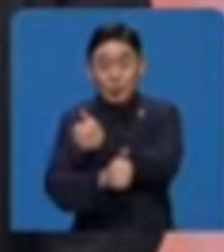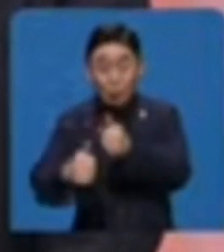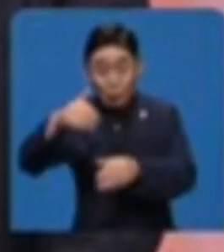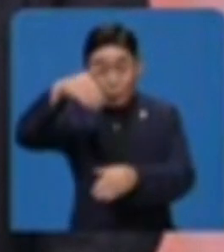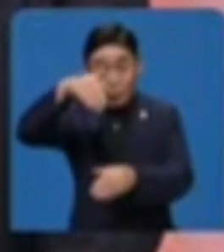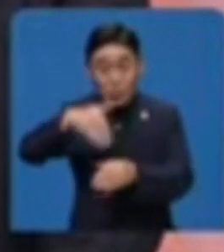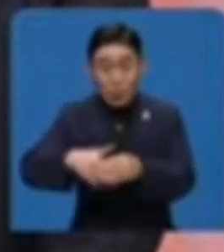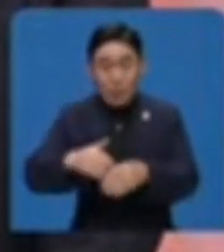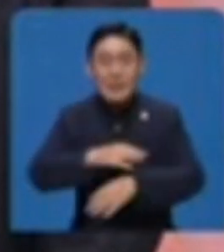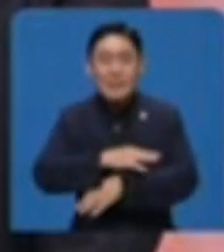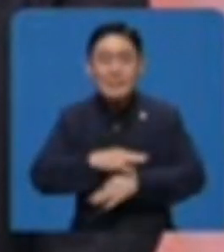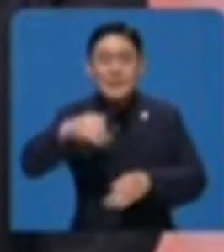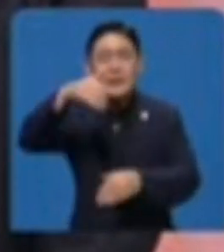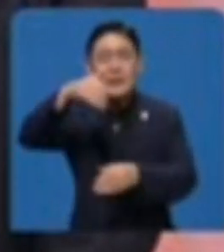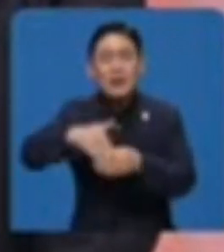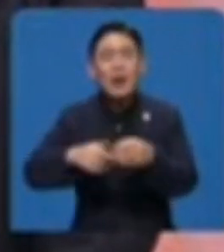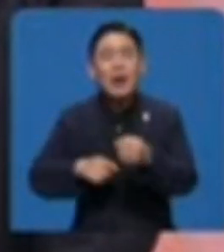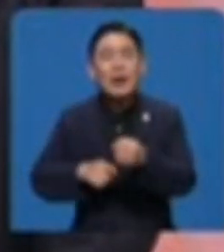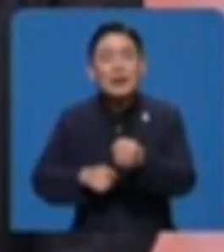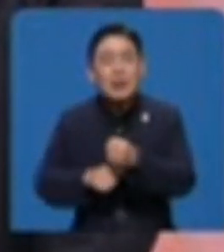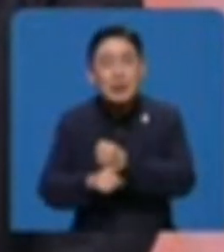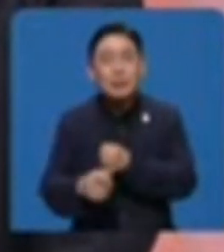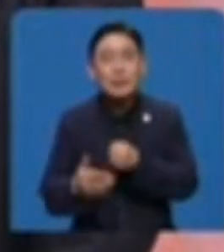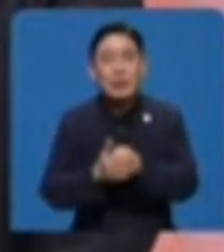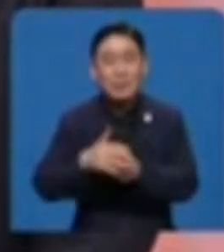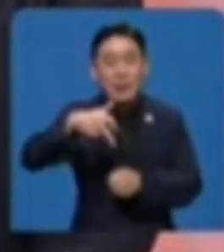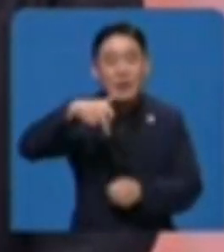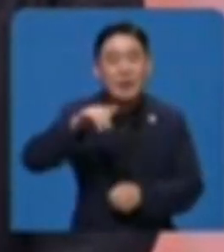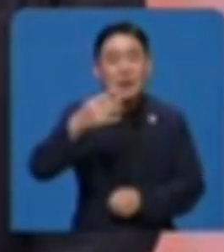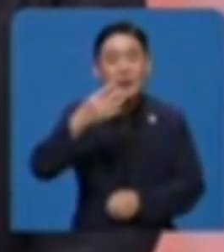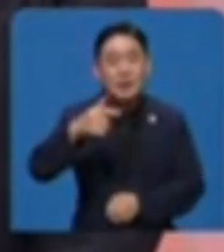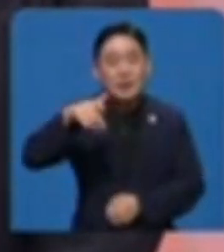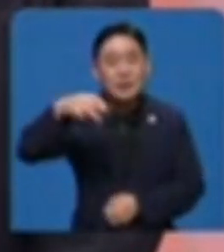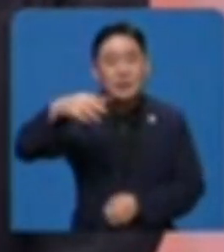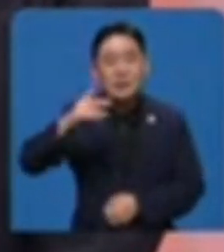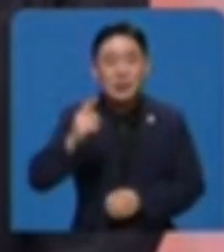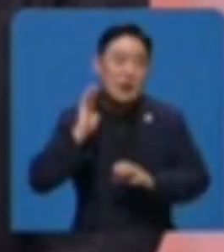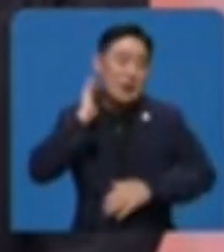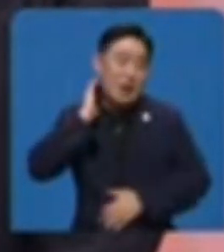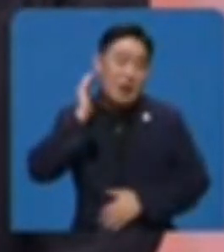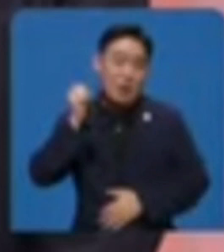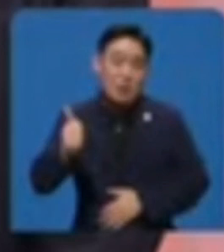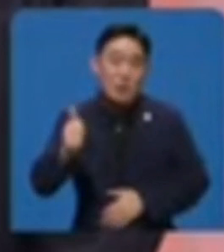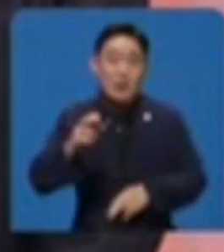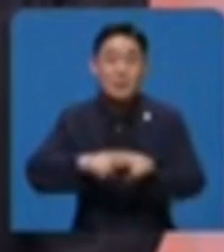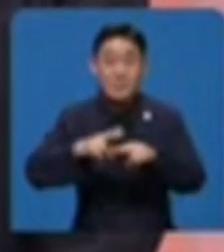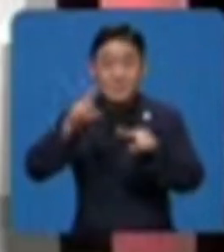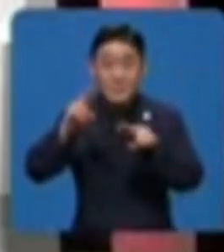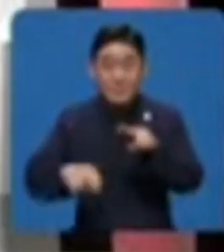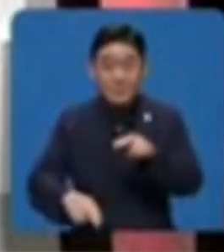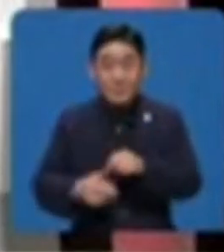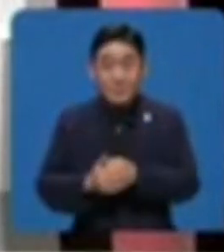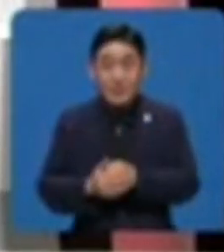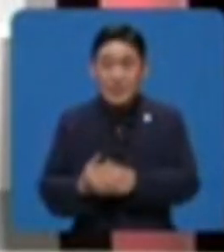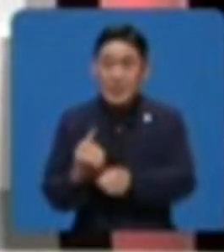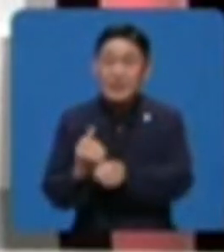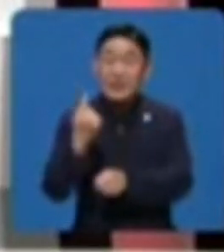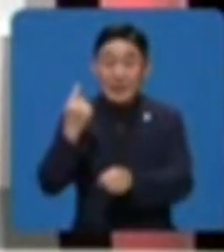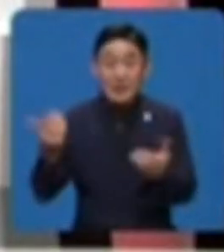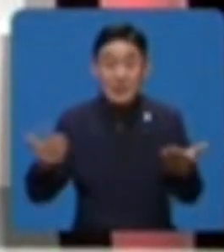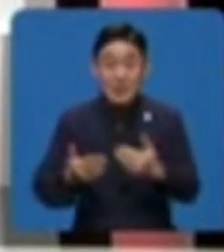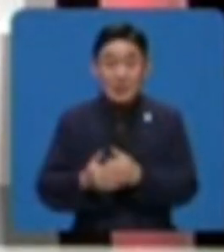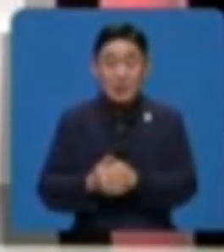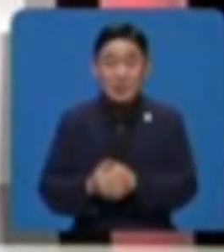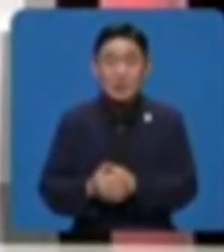총선이 부정선거라고 하는 이유로 키르기스탄 대통령이 사임했습니다. 작년